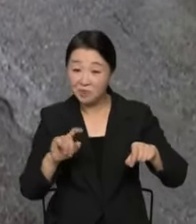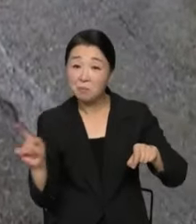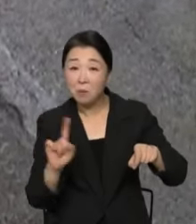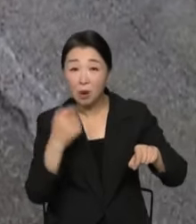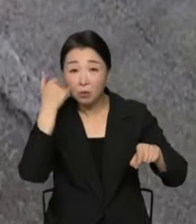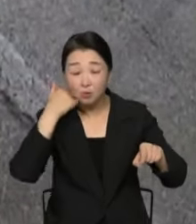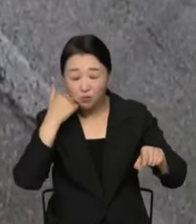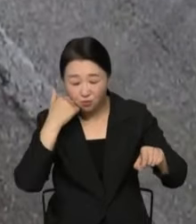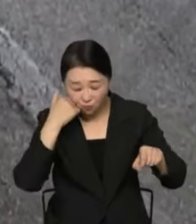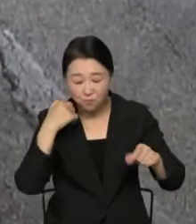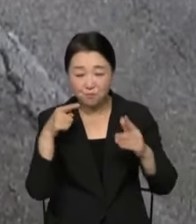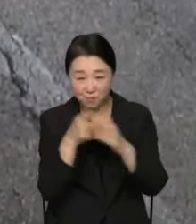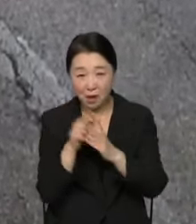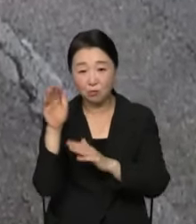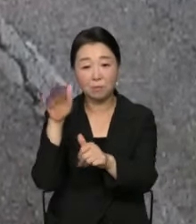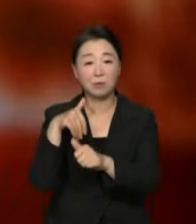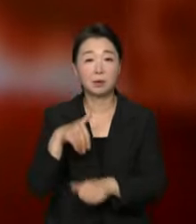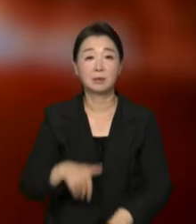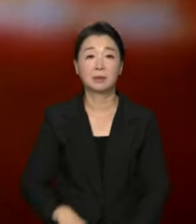소환 조사를 할 예정입니다.